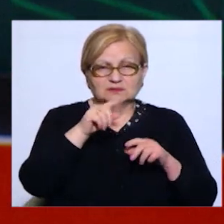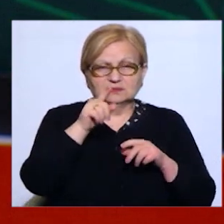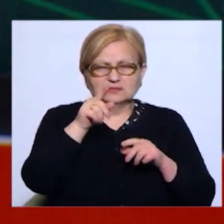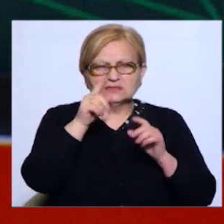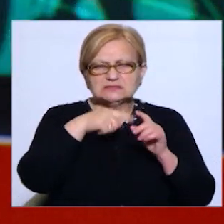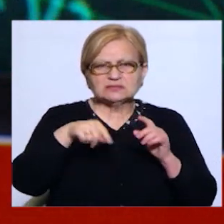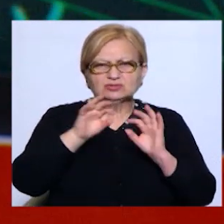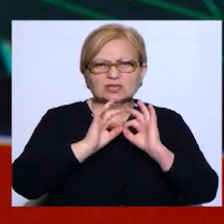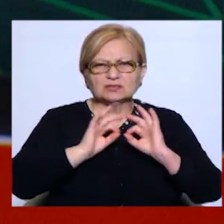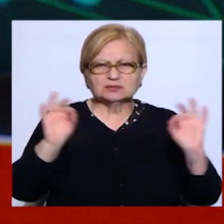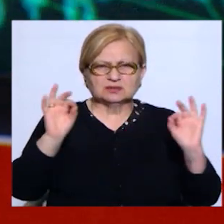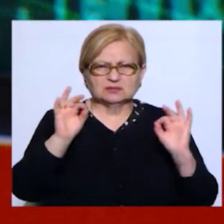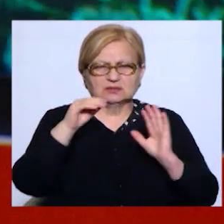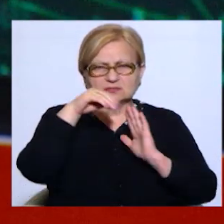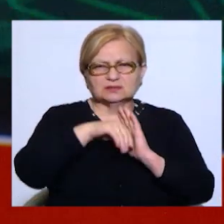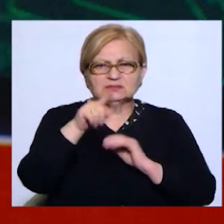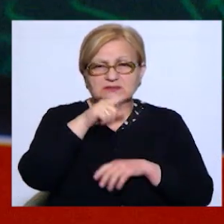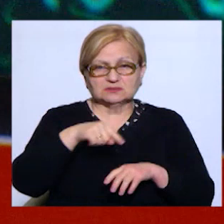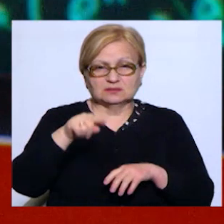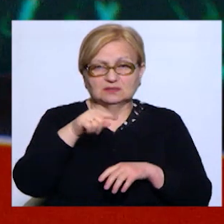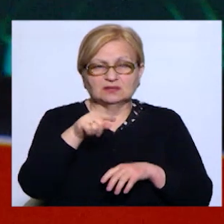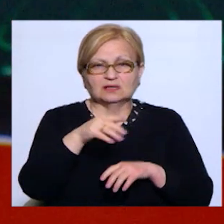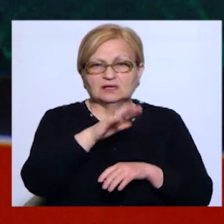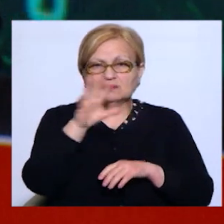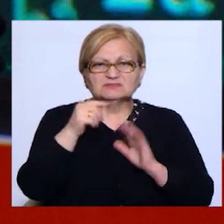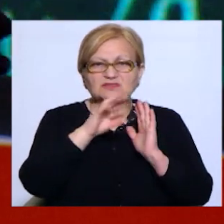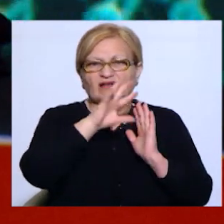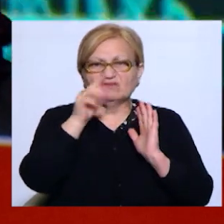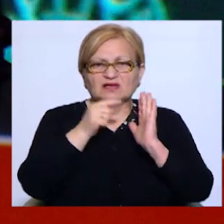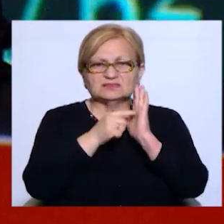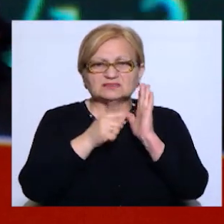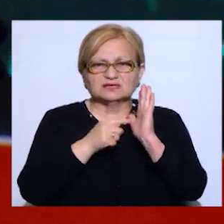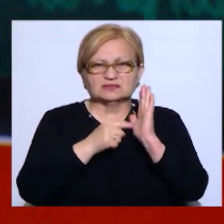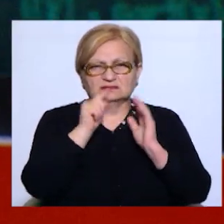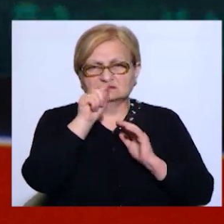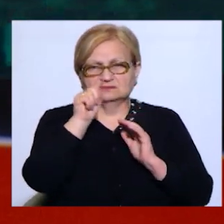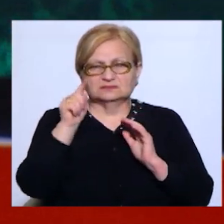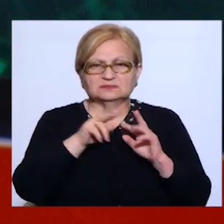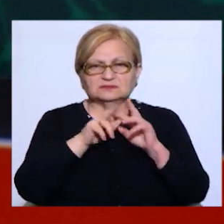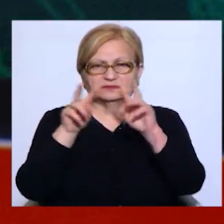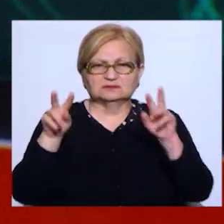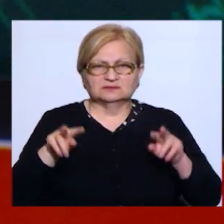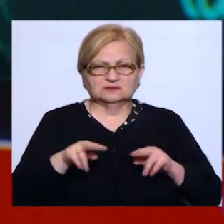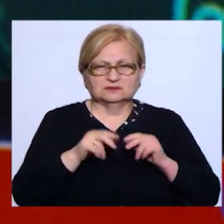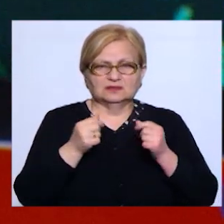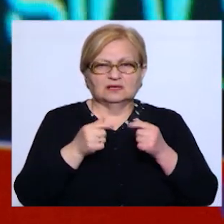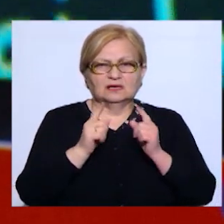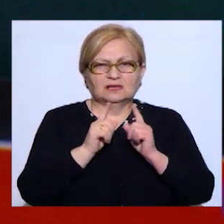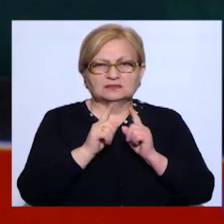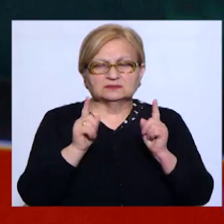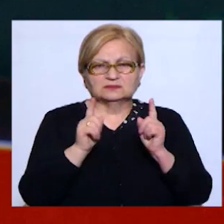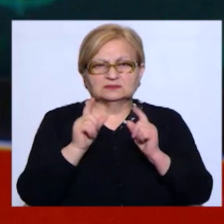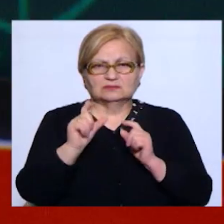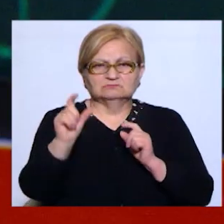იდეალურობის სიმბოლოა, ანუ წრეზე წრეს გულისხმობს. მისი ყველა წერტილი თანასწორია, ტოლადაა დაშორებული